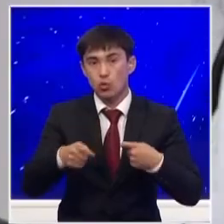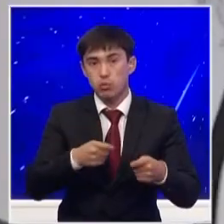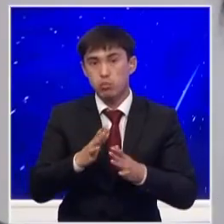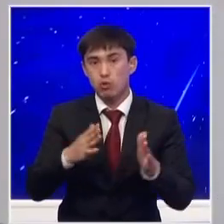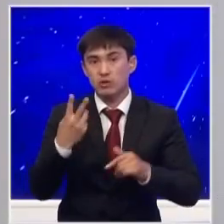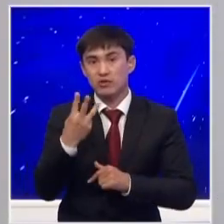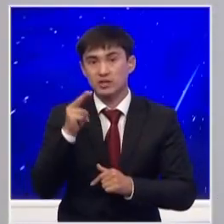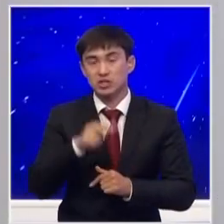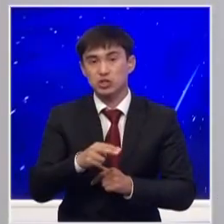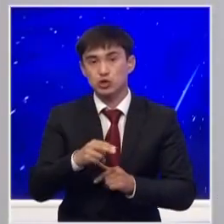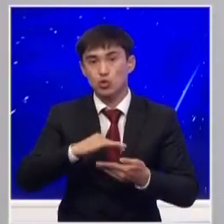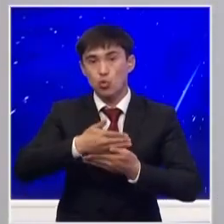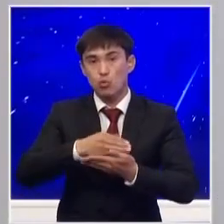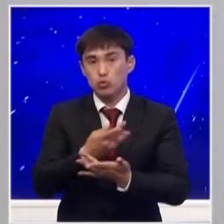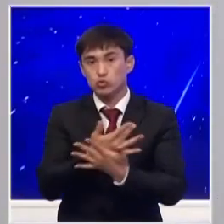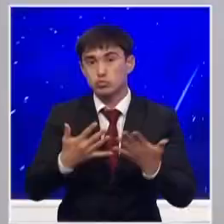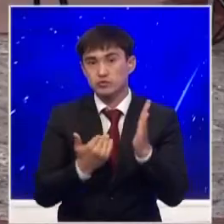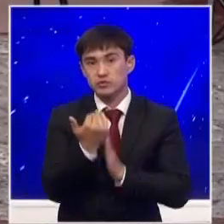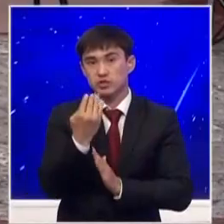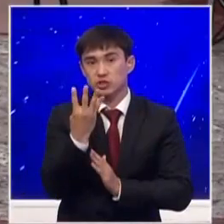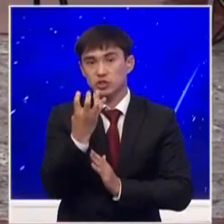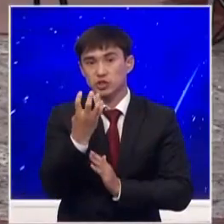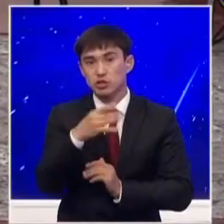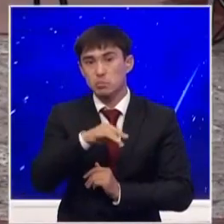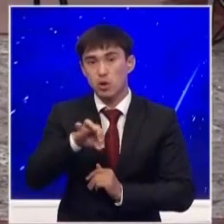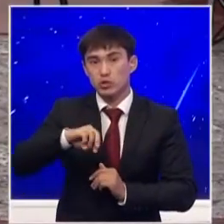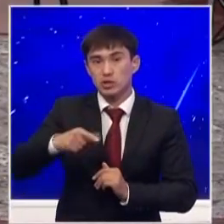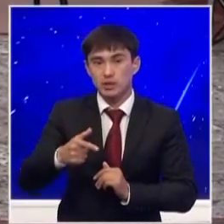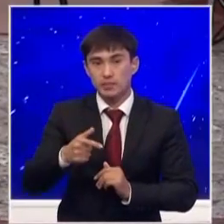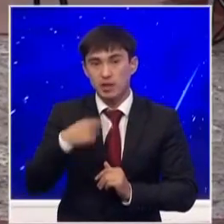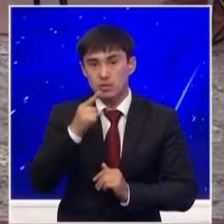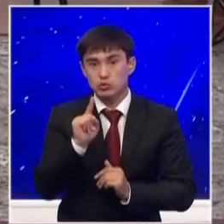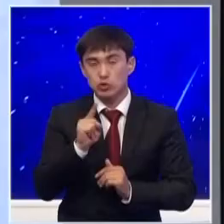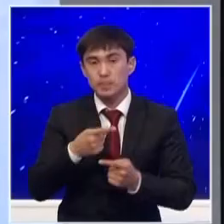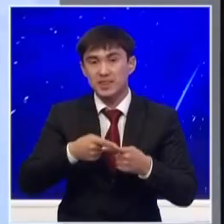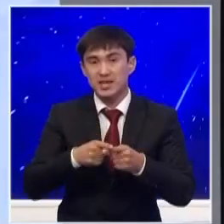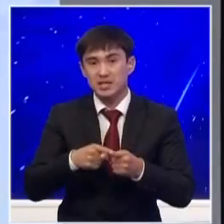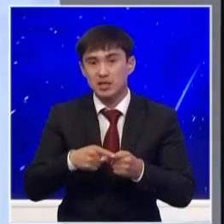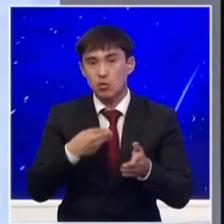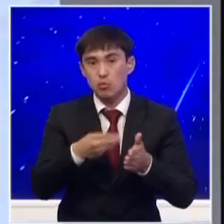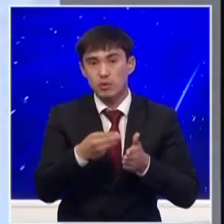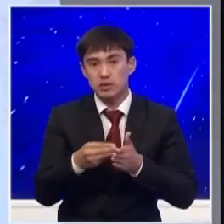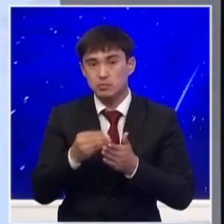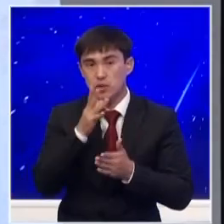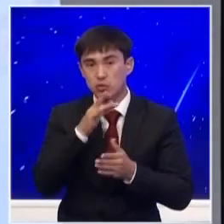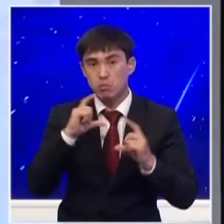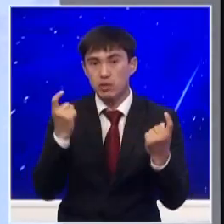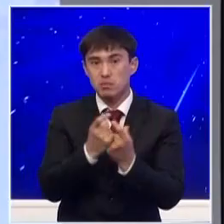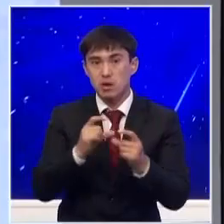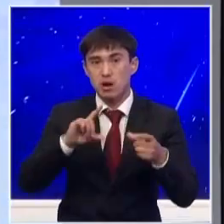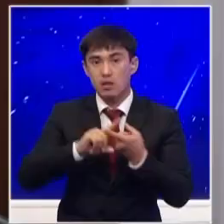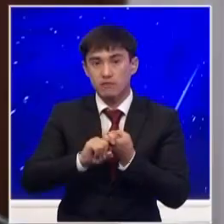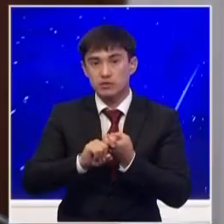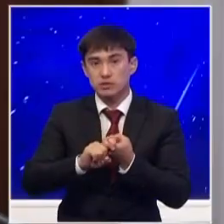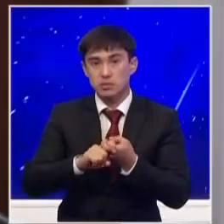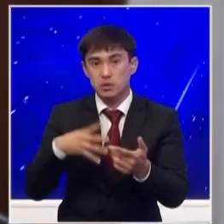более 2000 ноутбуков на сумму, превышающую 400 миллионов тенге. Отметим, что вся техника приобреталась в период пандемии коронавируса